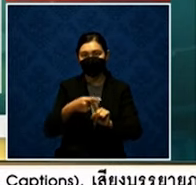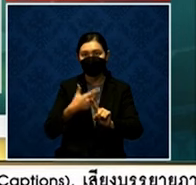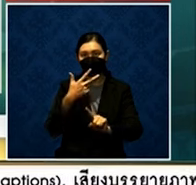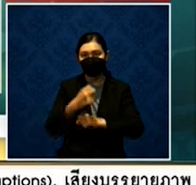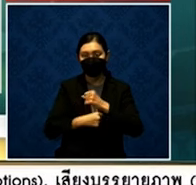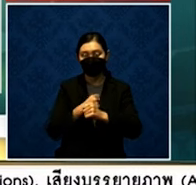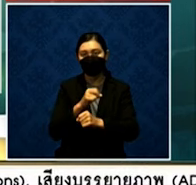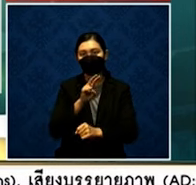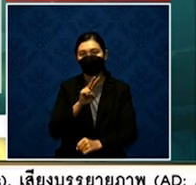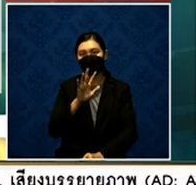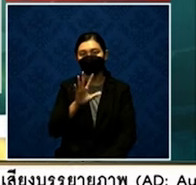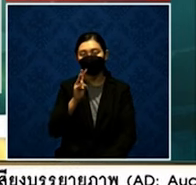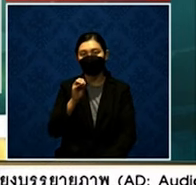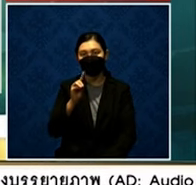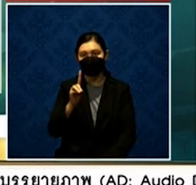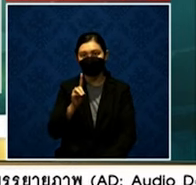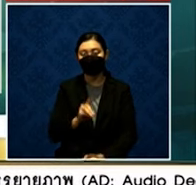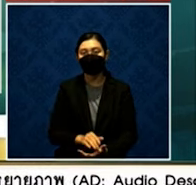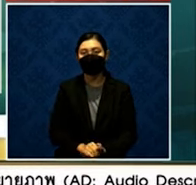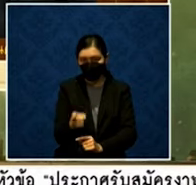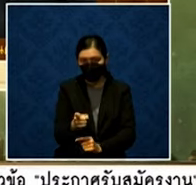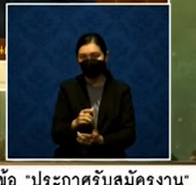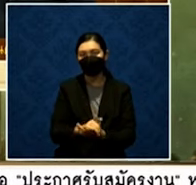หรือไม่เข้าข่ายการกระทำเพื่อเอื้อประโยชน์แก่ตัวเอง